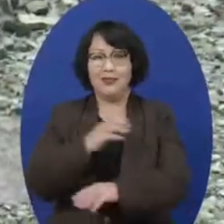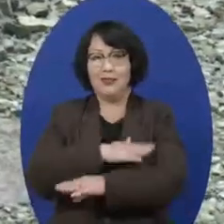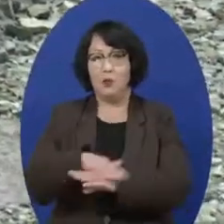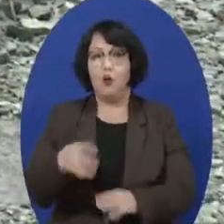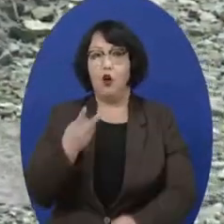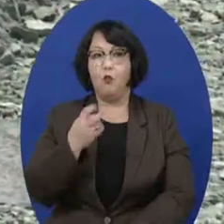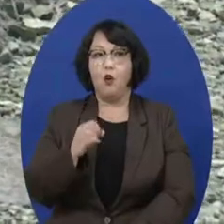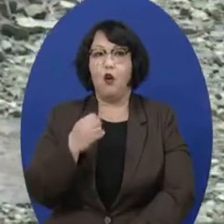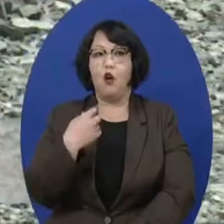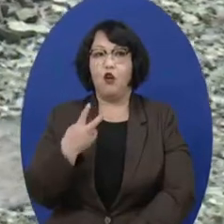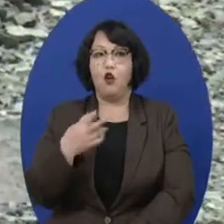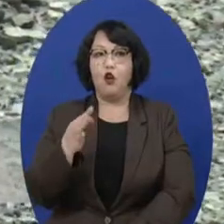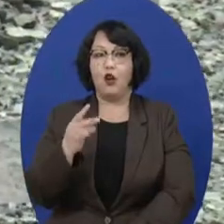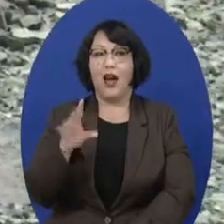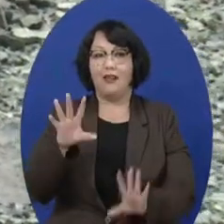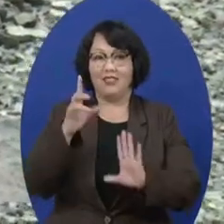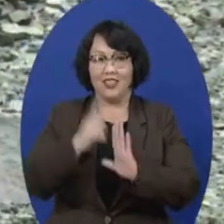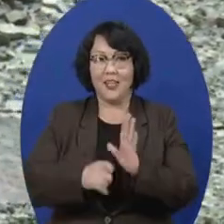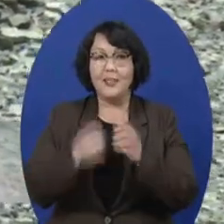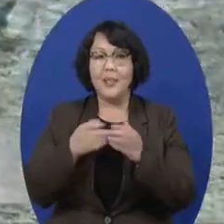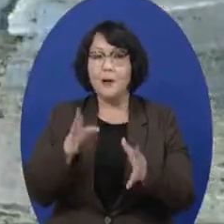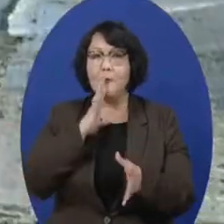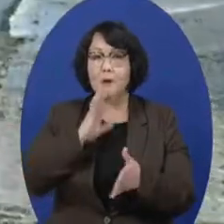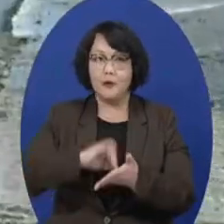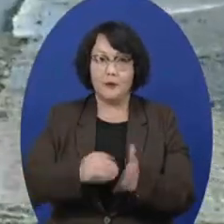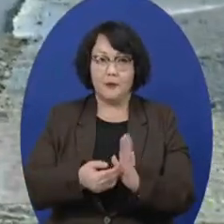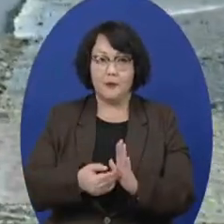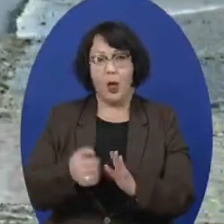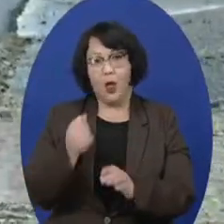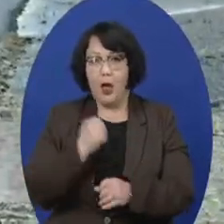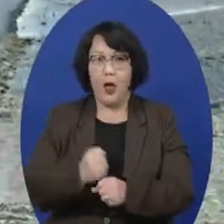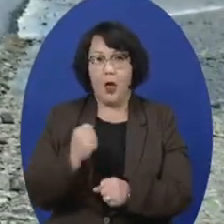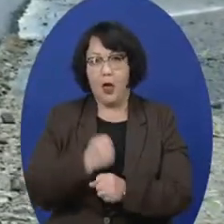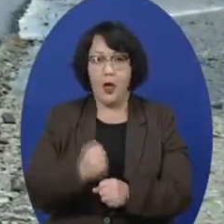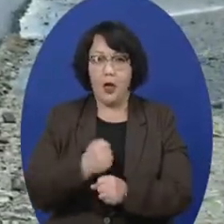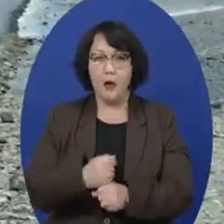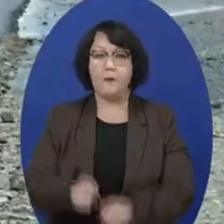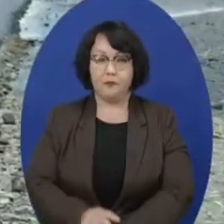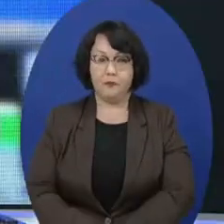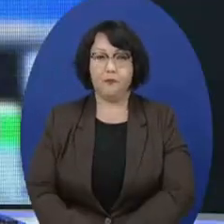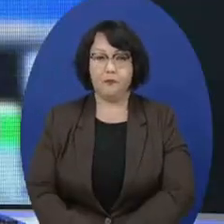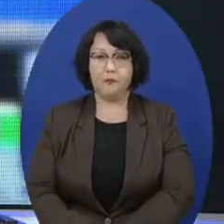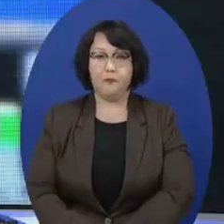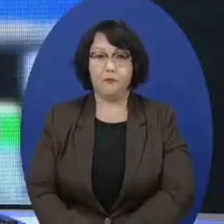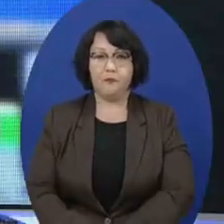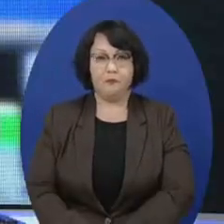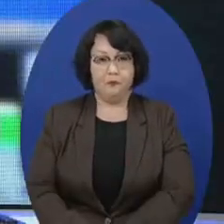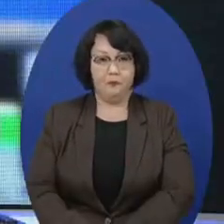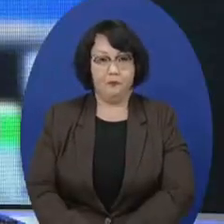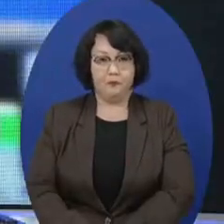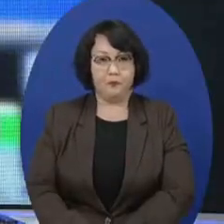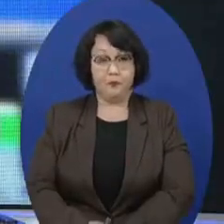Замыг 2022 оны 10-р сард ашиглалтанд оруулахаар төлөвлөд байна. Монгол улсын